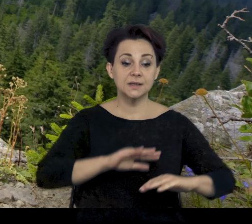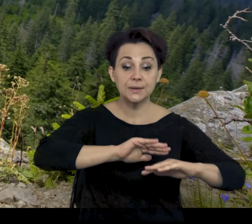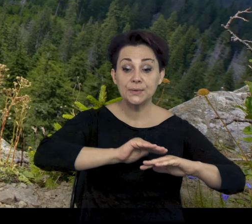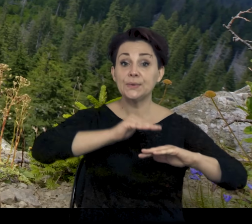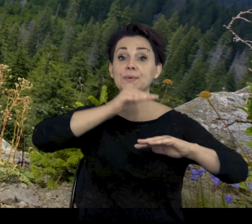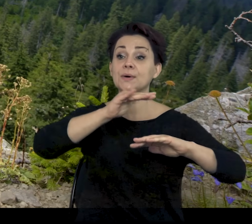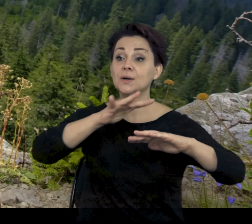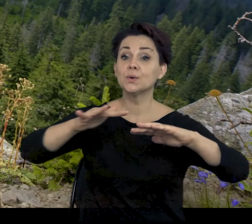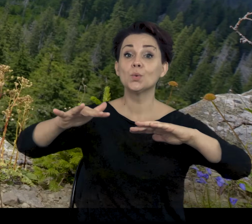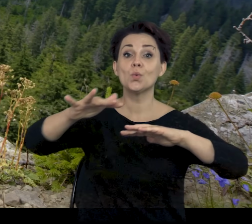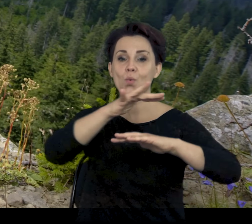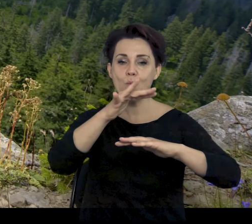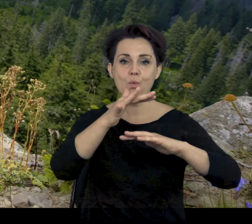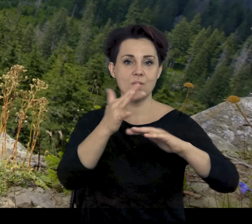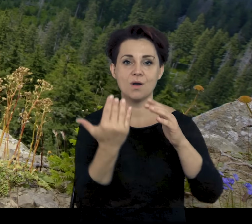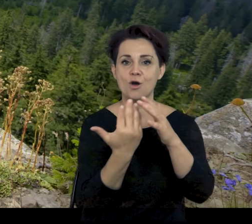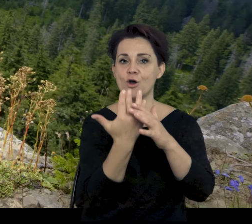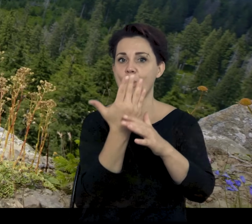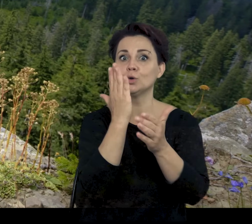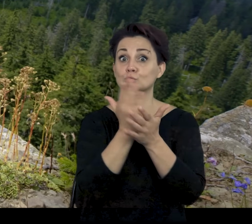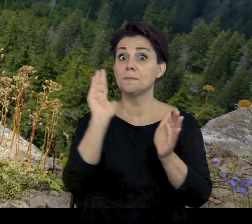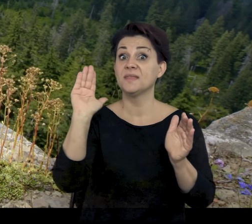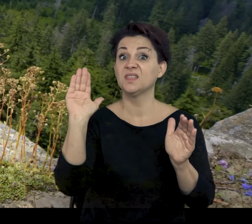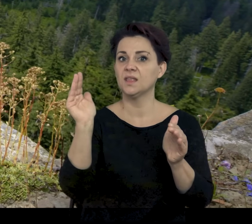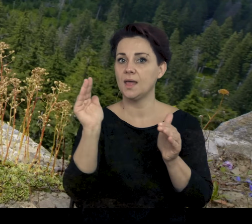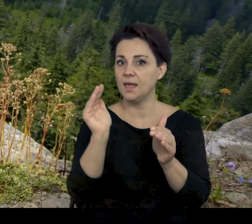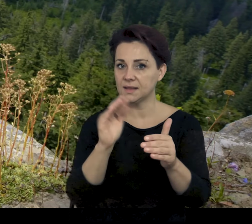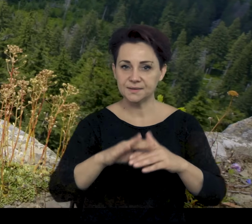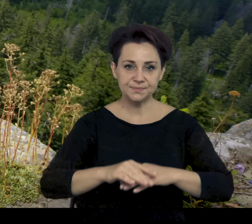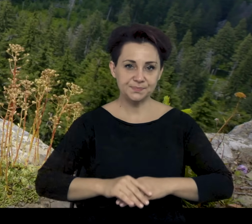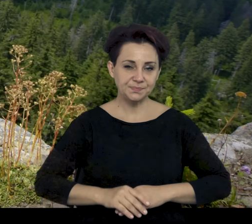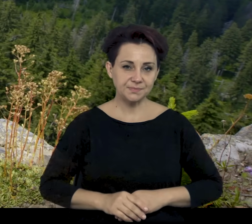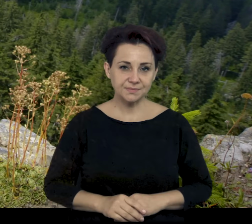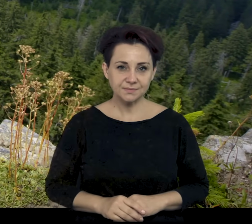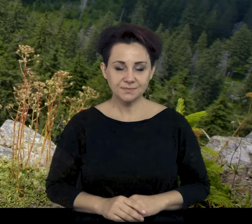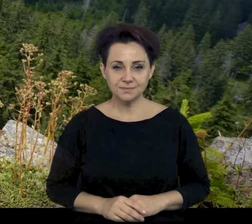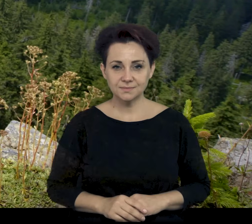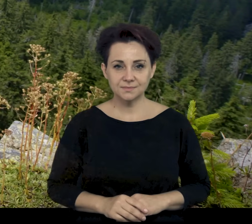W reglu górnym gatunków roślin jest znacznie mniej.